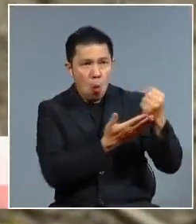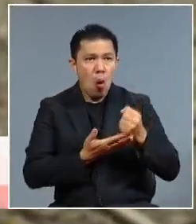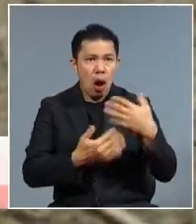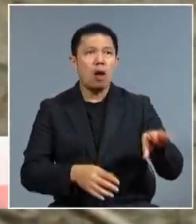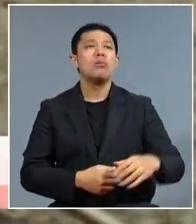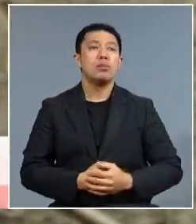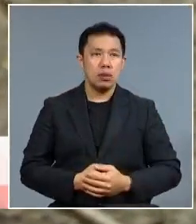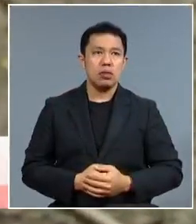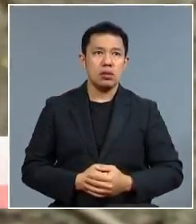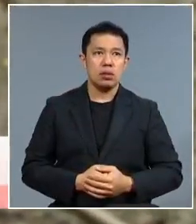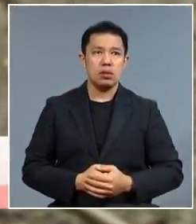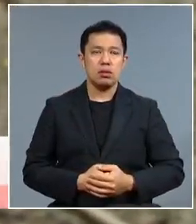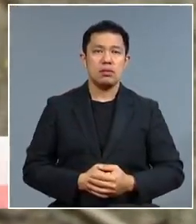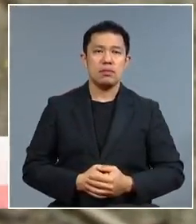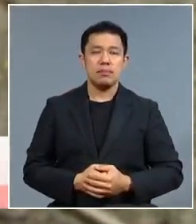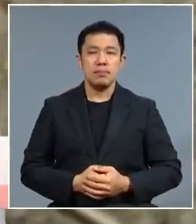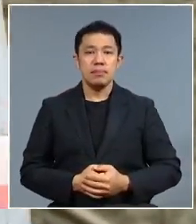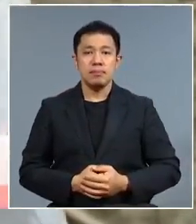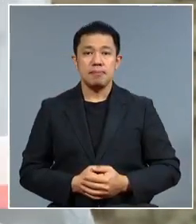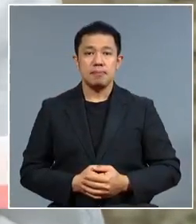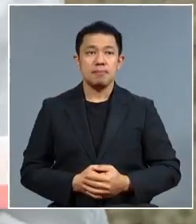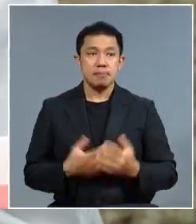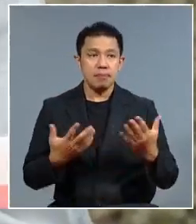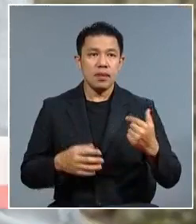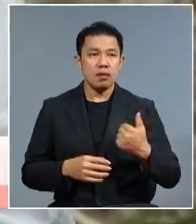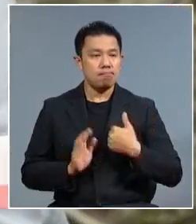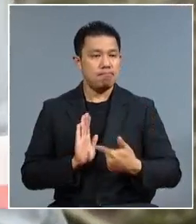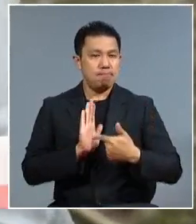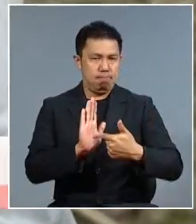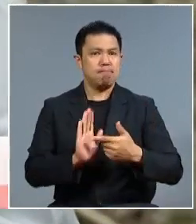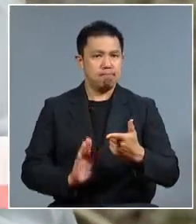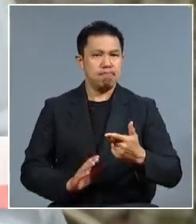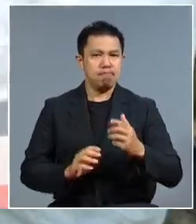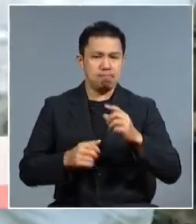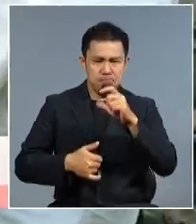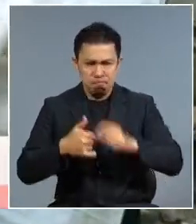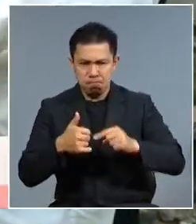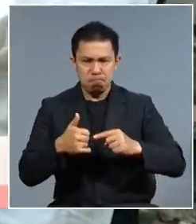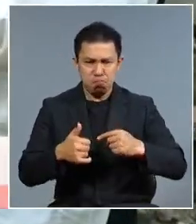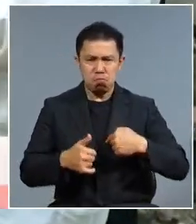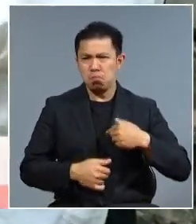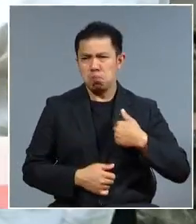มือเข้าช่วยเหลือเป็นจำนวนมากนะครับก็เป็นแบบอย่างของคนสู้ชีวิตอีกหนึ่งคนนะครับ